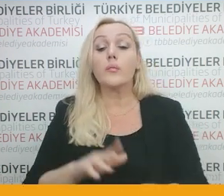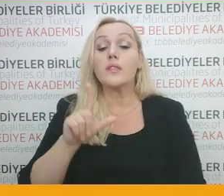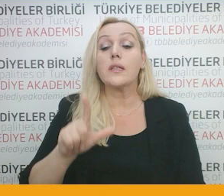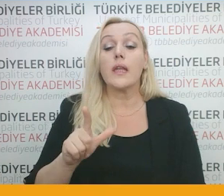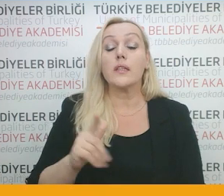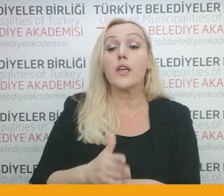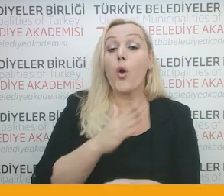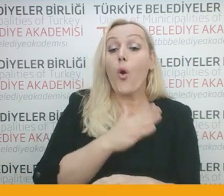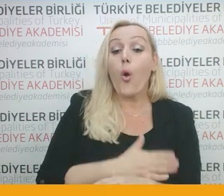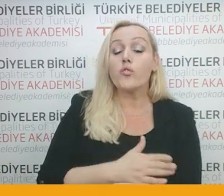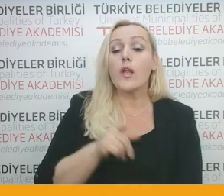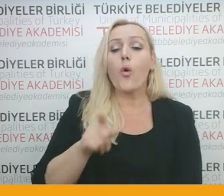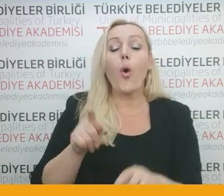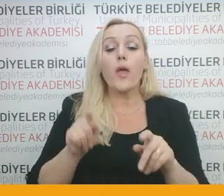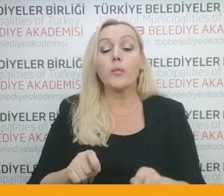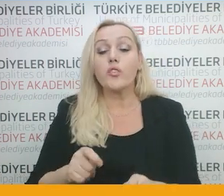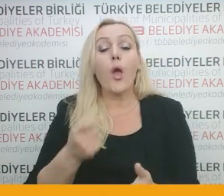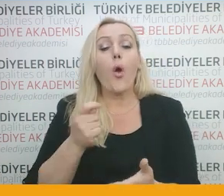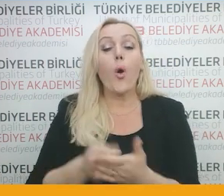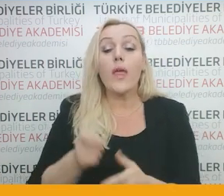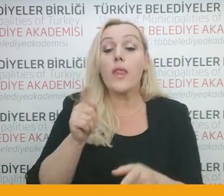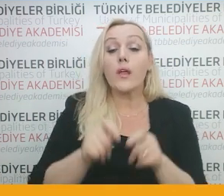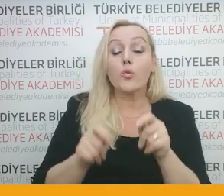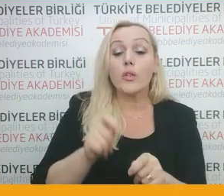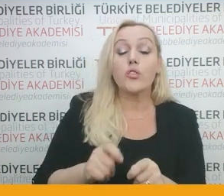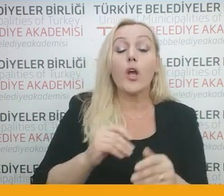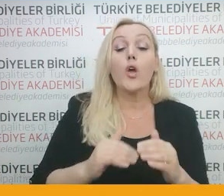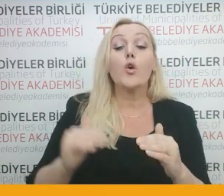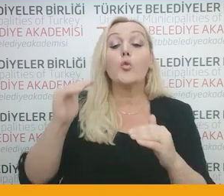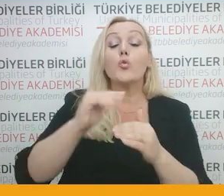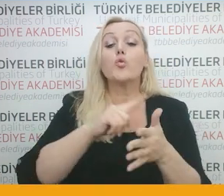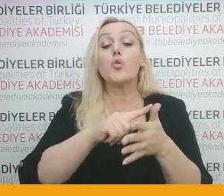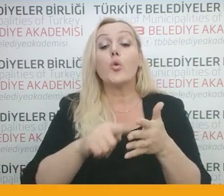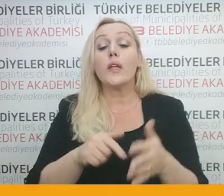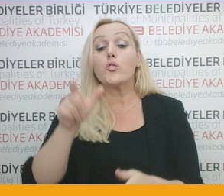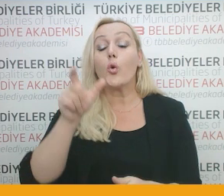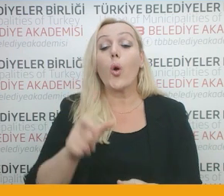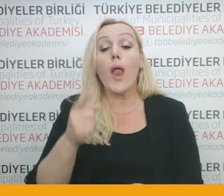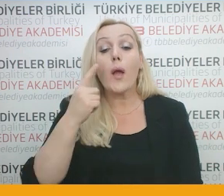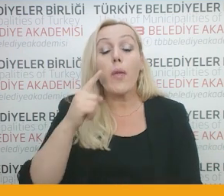vereceğini, ödeneklerin kullanılmasıyla ilgili ilkeleri üst yönetici olarak belirler.